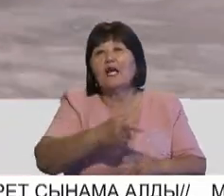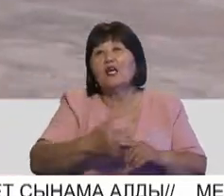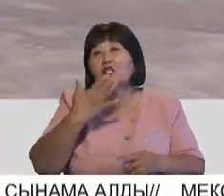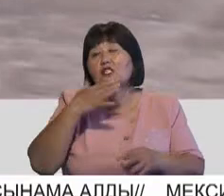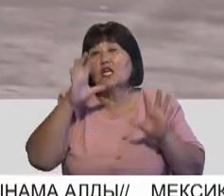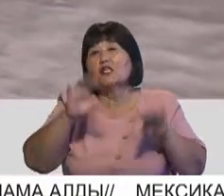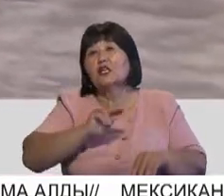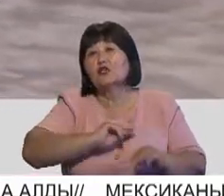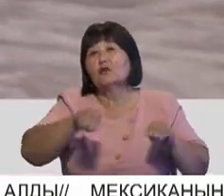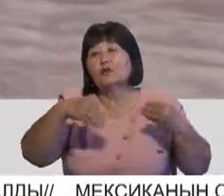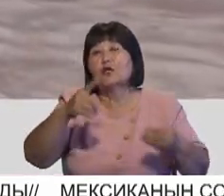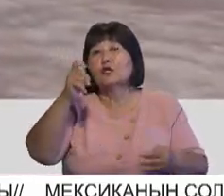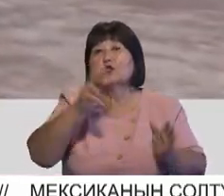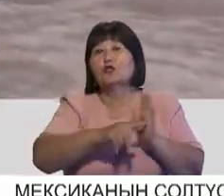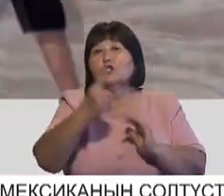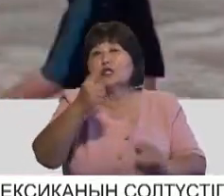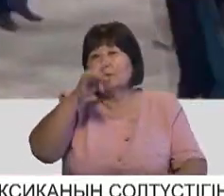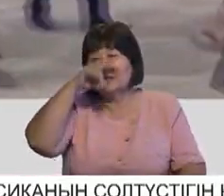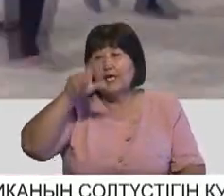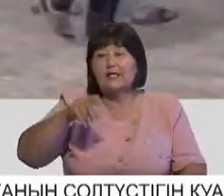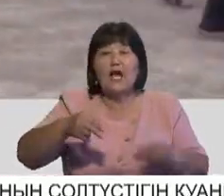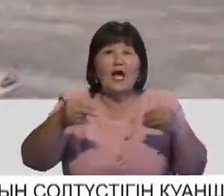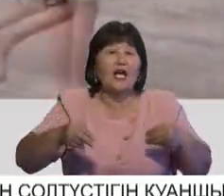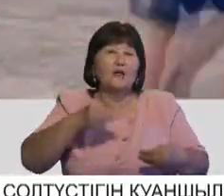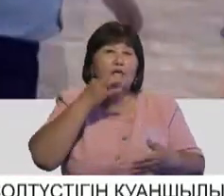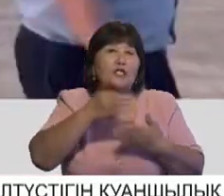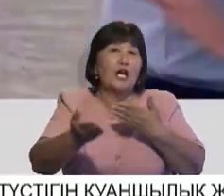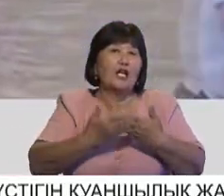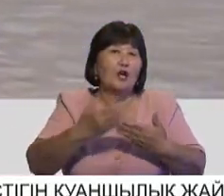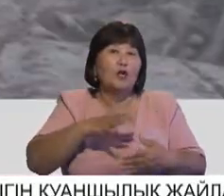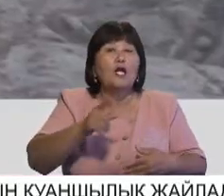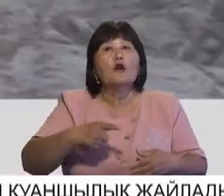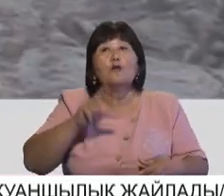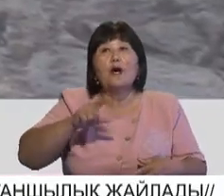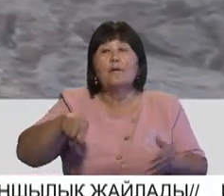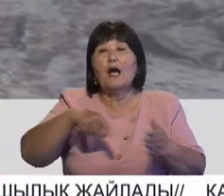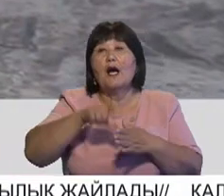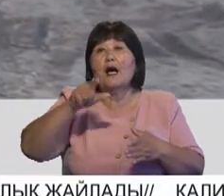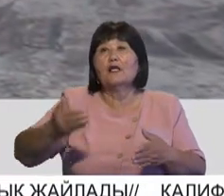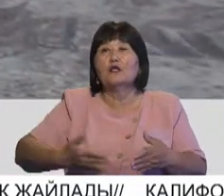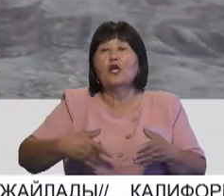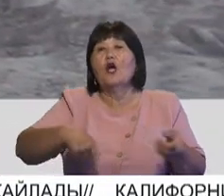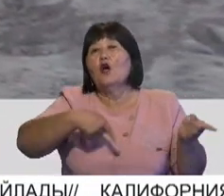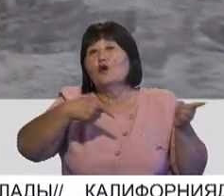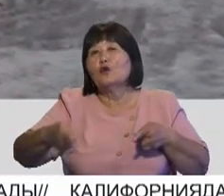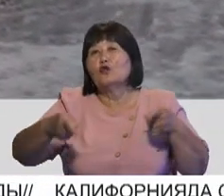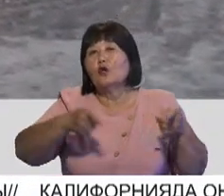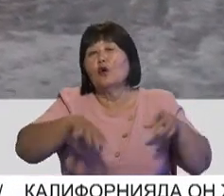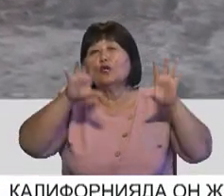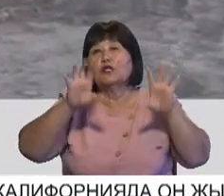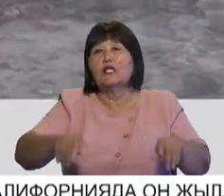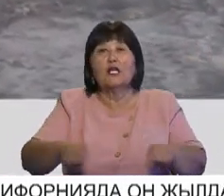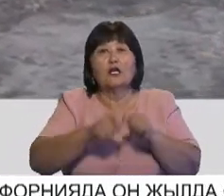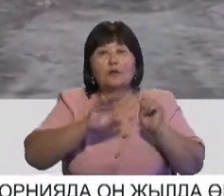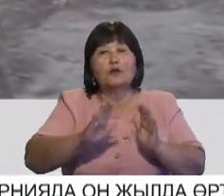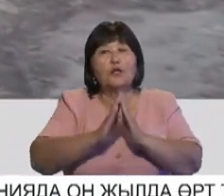шетелдіктерге заңсыз жұмыс берген 181 қазақстандыққа әкімшілік шара көрілді. Сондықтан мамандар қала тұрғындарын көші-қон заңнамасын бұзбауға шақыра